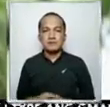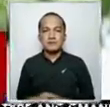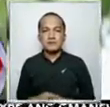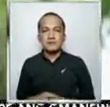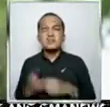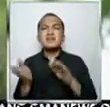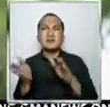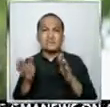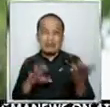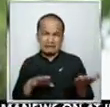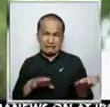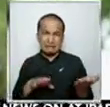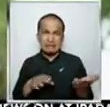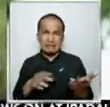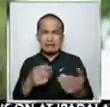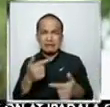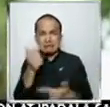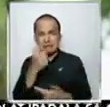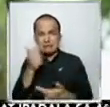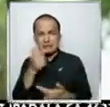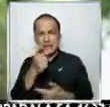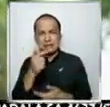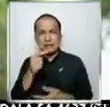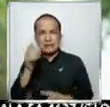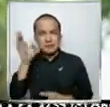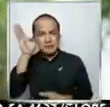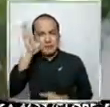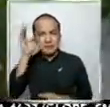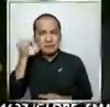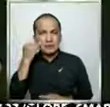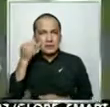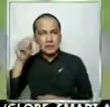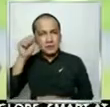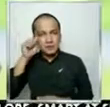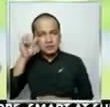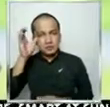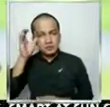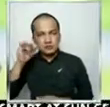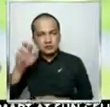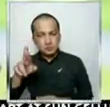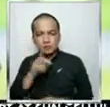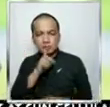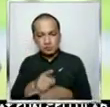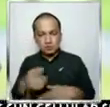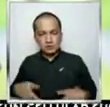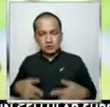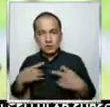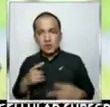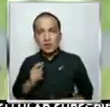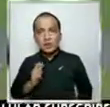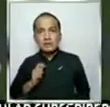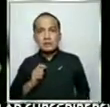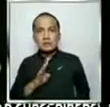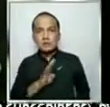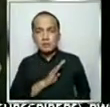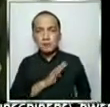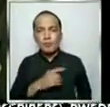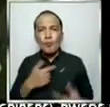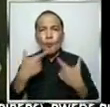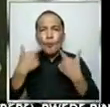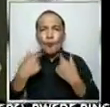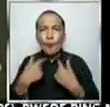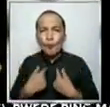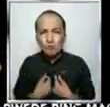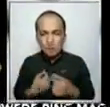Sumakibel ang buhay na ang komedyante na si Baba G o si Alfredo Cornejo Jr. sa totoong buhay. Tuberculosis at malnourishment ang kinamatay